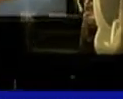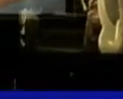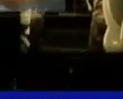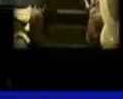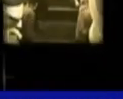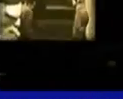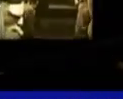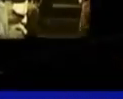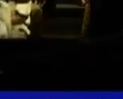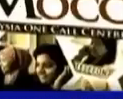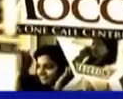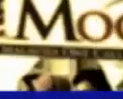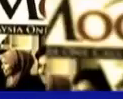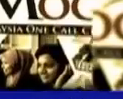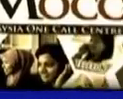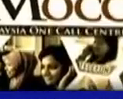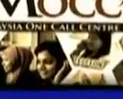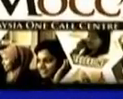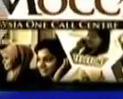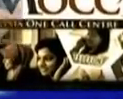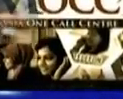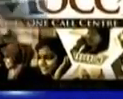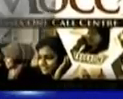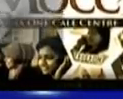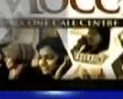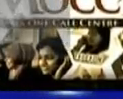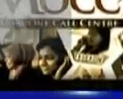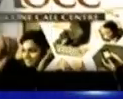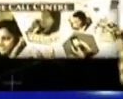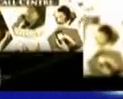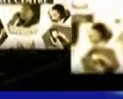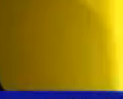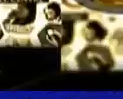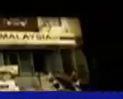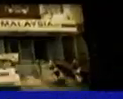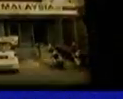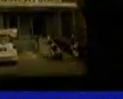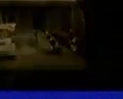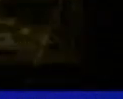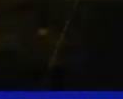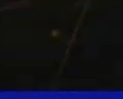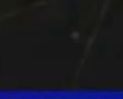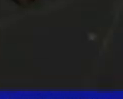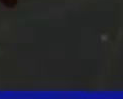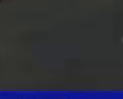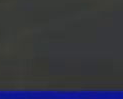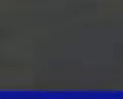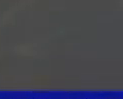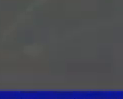negaraku k beri sepenuhnya k beri